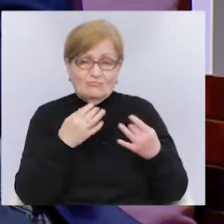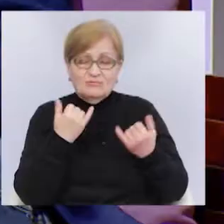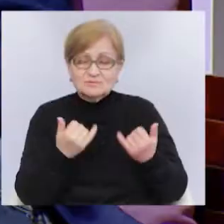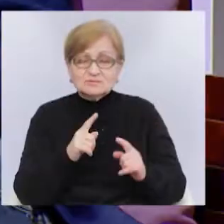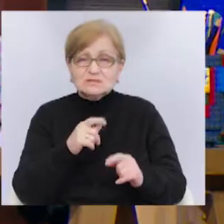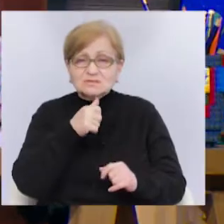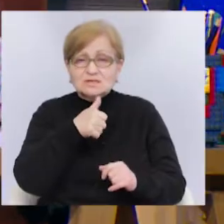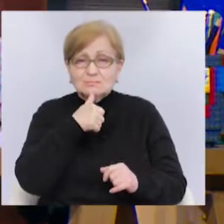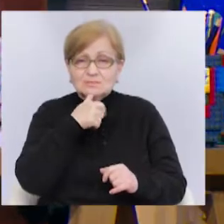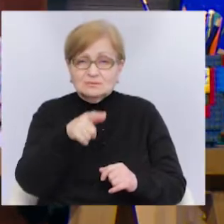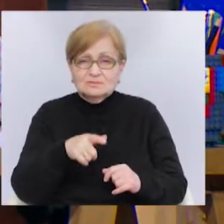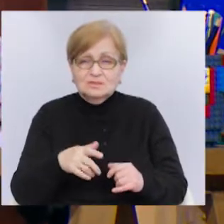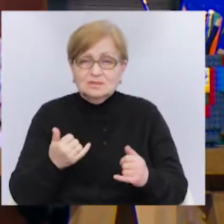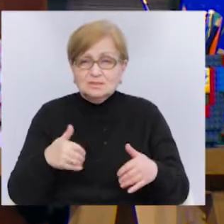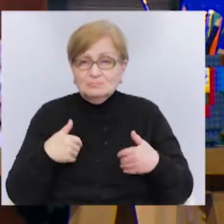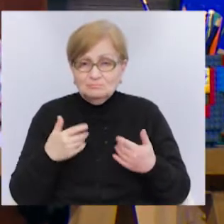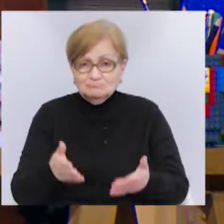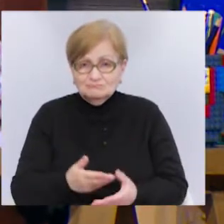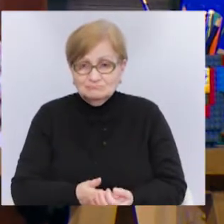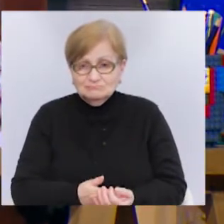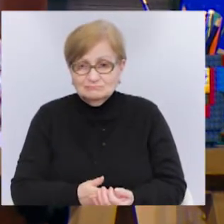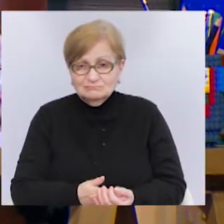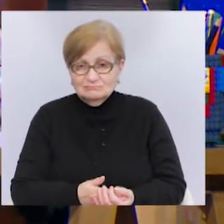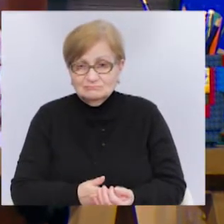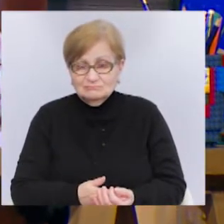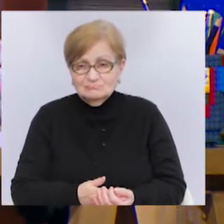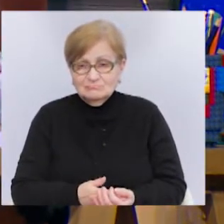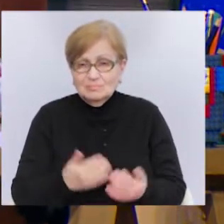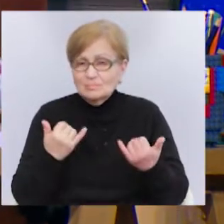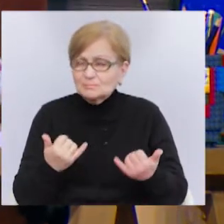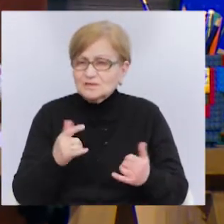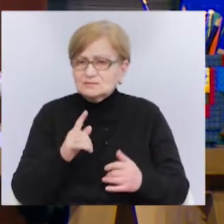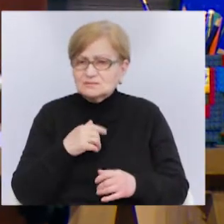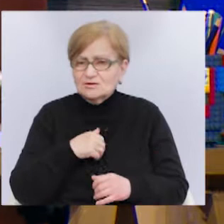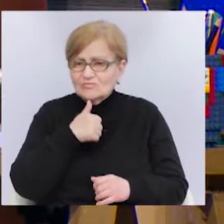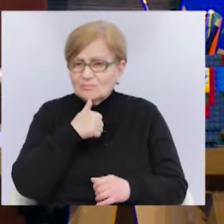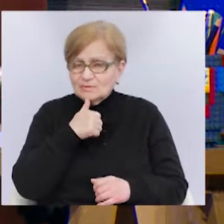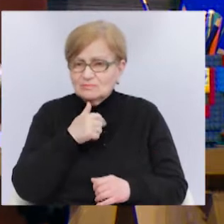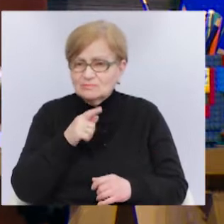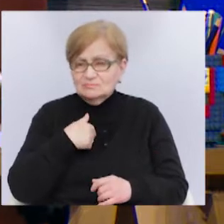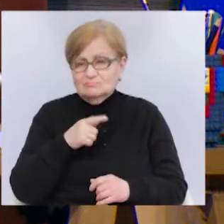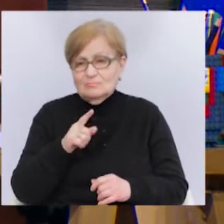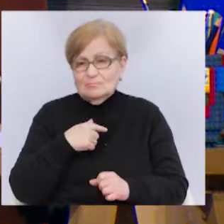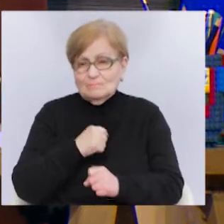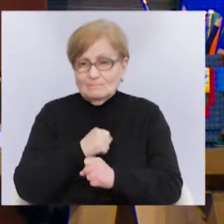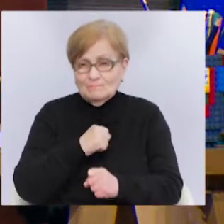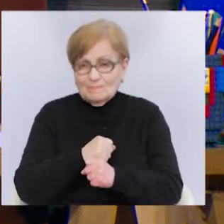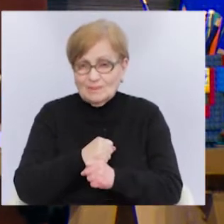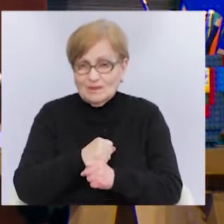რა საპირებთ? მოგესალმებით. დღეს ყოველას ვაკეთებთ. დღეს ჩვენ ვაკეთებთ